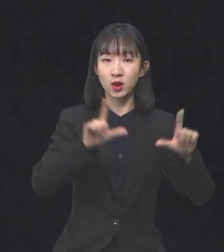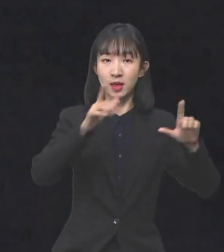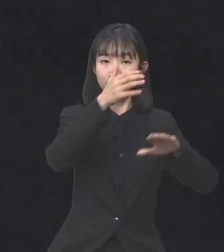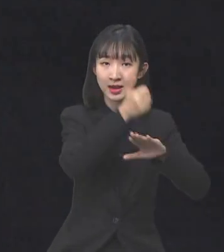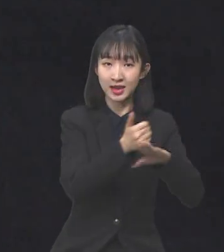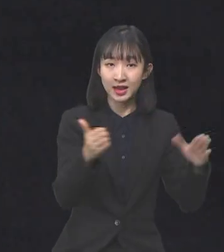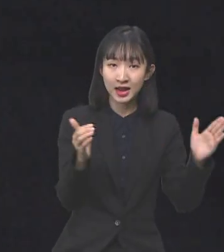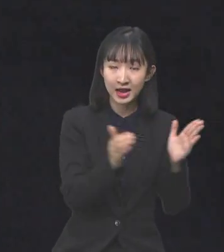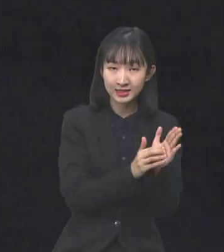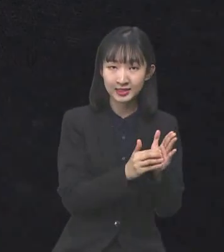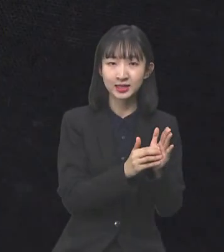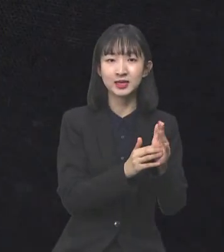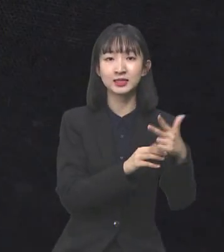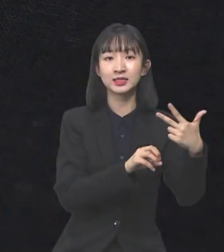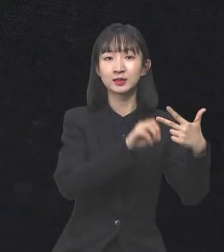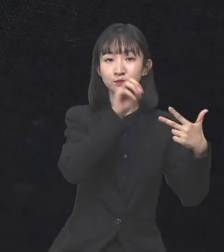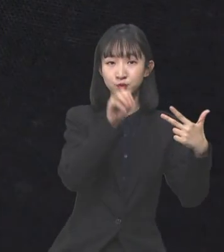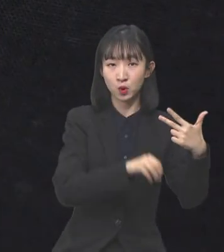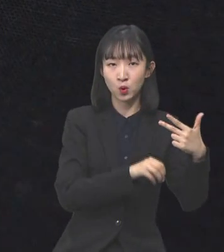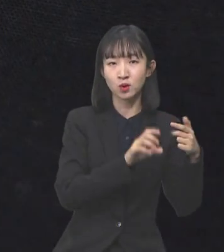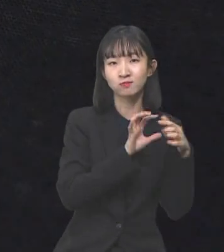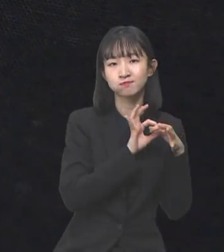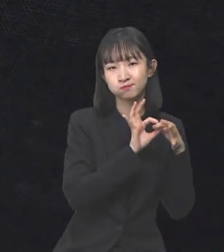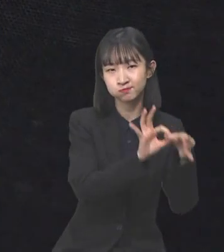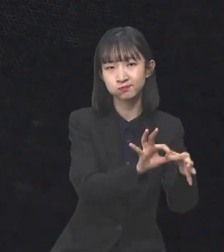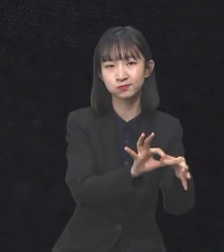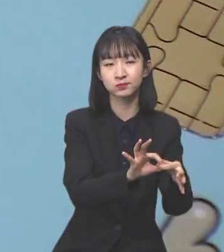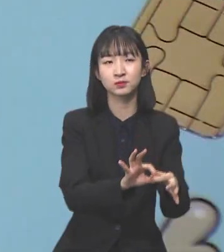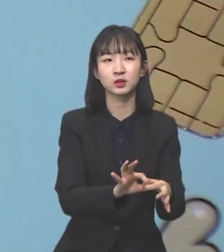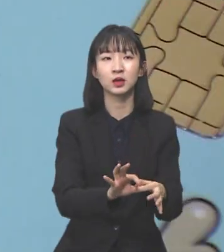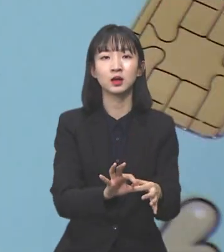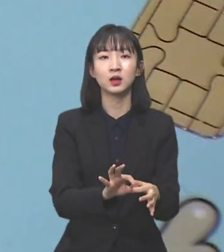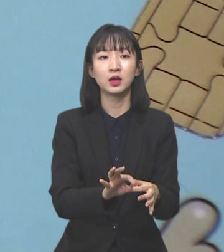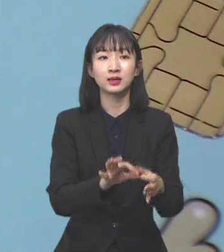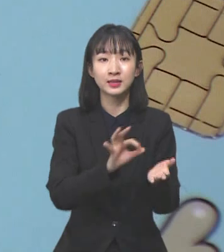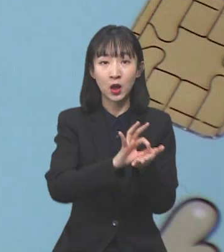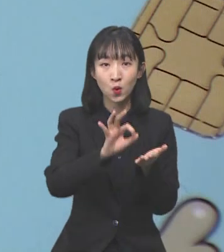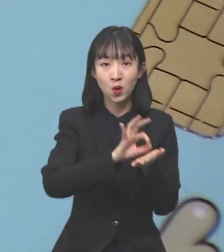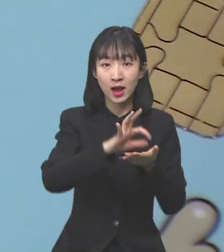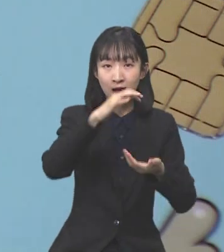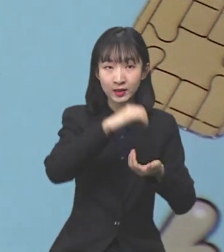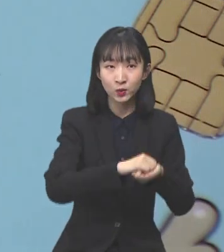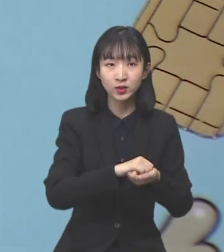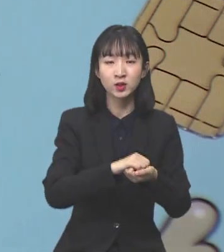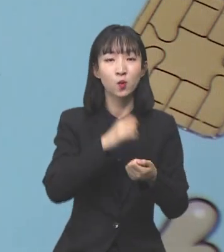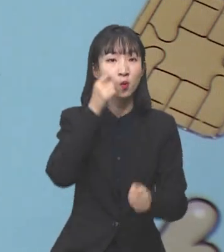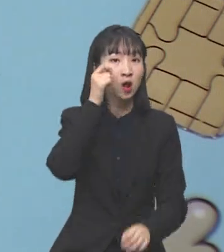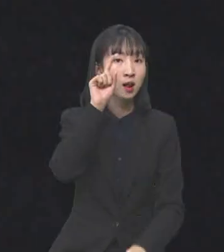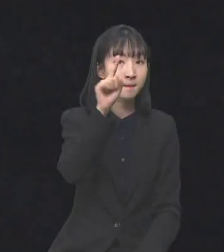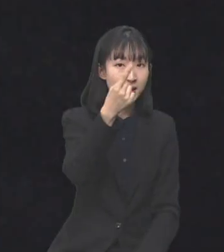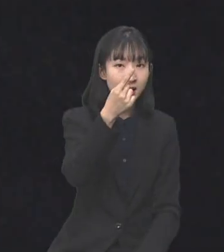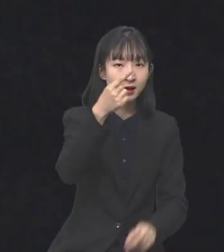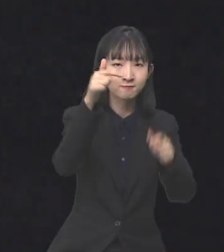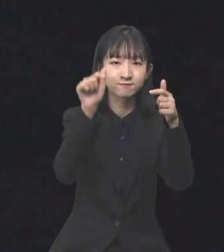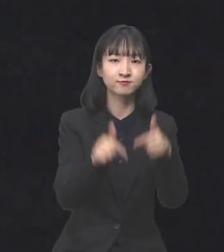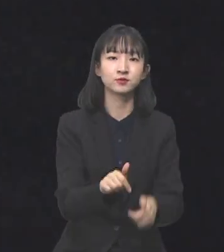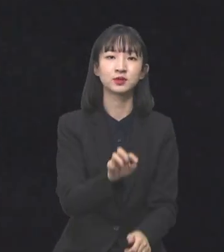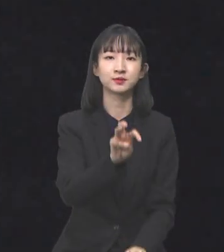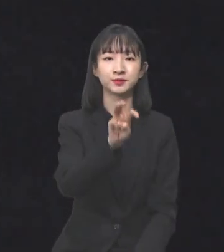캐시 비디오를 기존 7% 로 유지한다고 밝혔습니다 하지만 사용 한도가 월 100만 원에서 30만 원으로